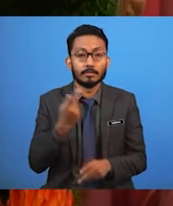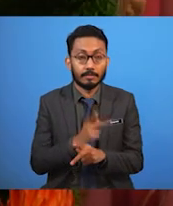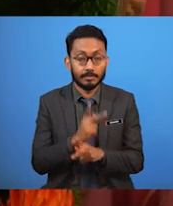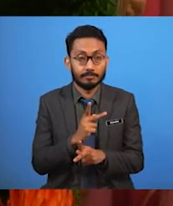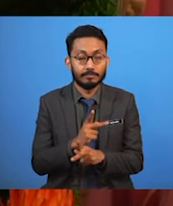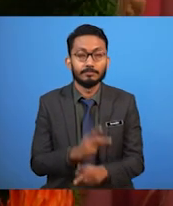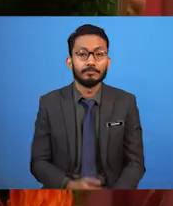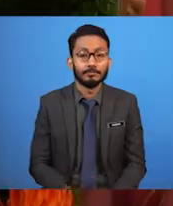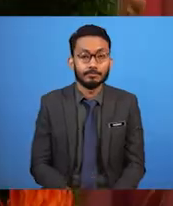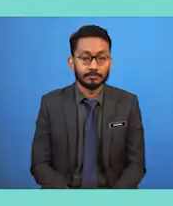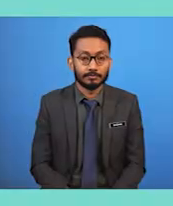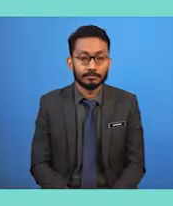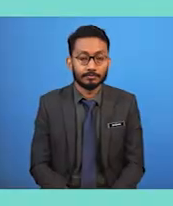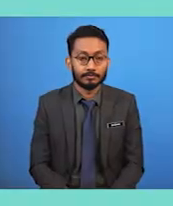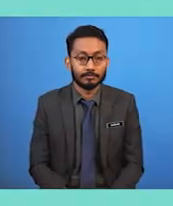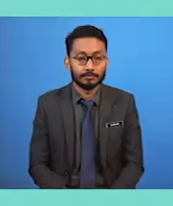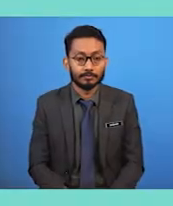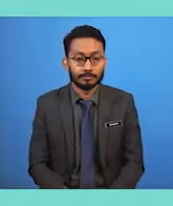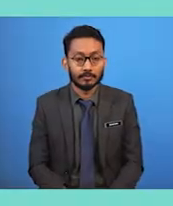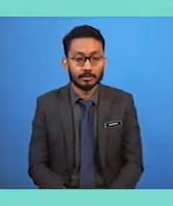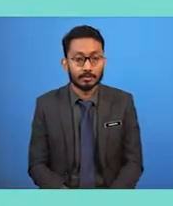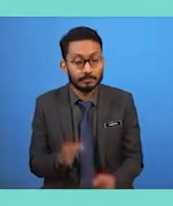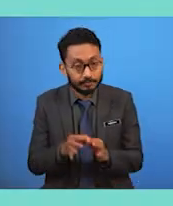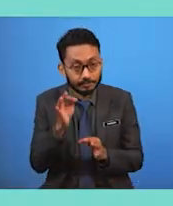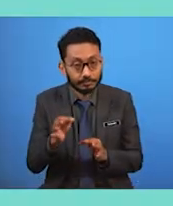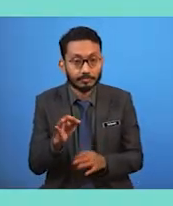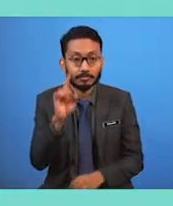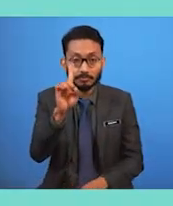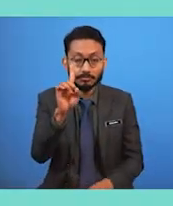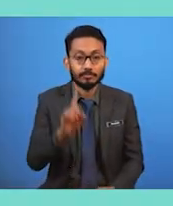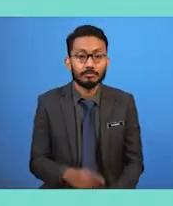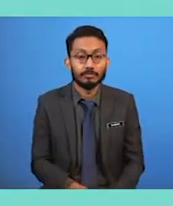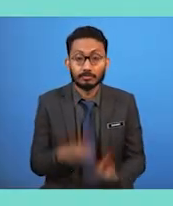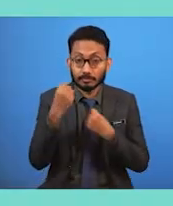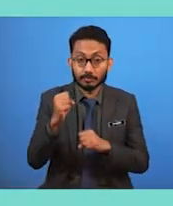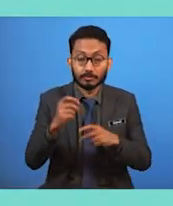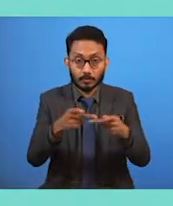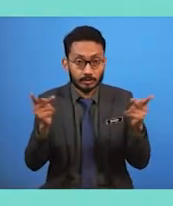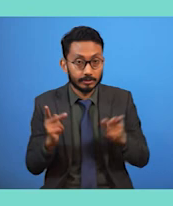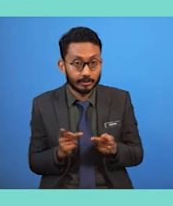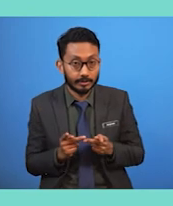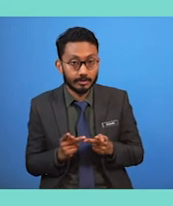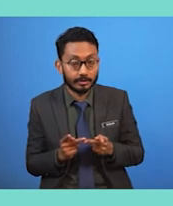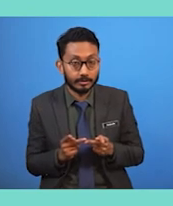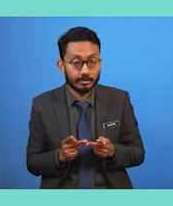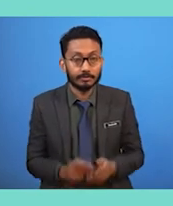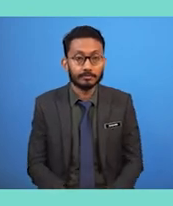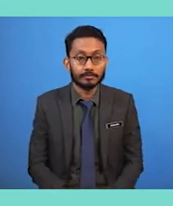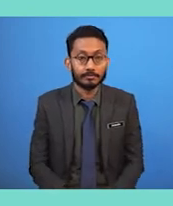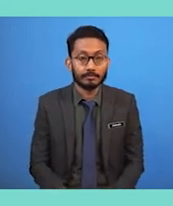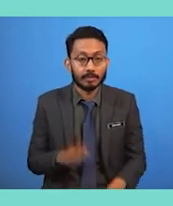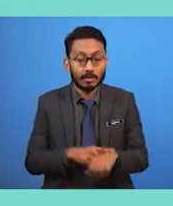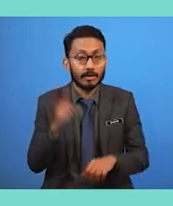cikgu teruskan dengan langkah satu, iaitu penyediaan kolam. Penyediaan kolam dilakukan pada